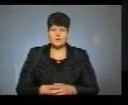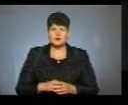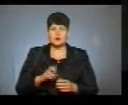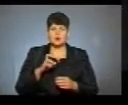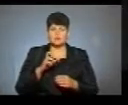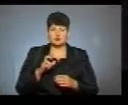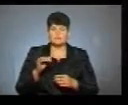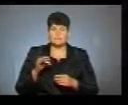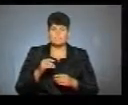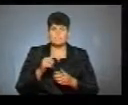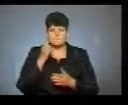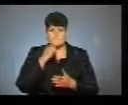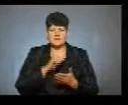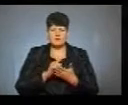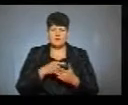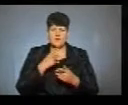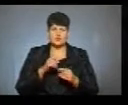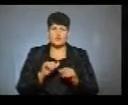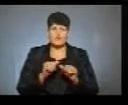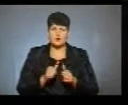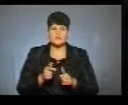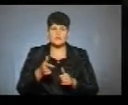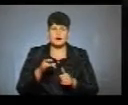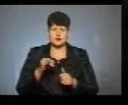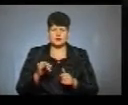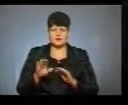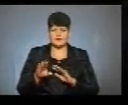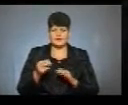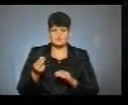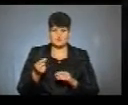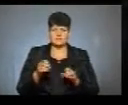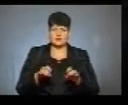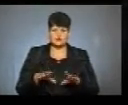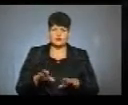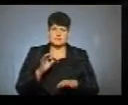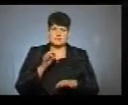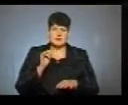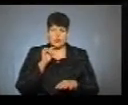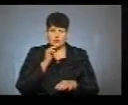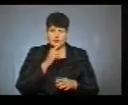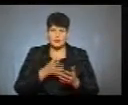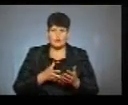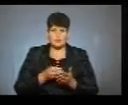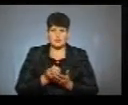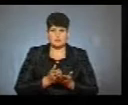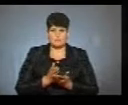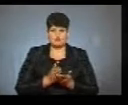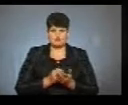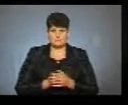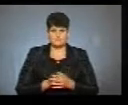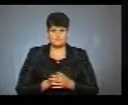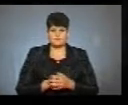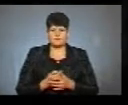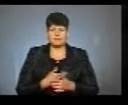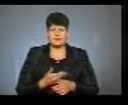– пенсіонер. Каже, оформити газовий депозит вирішив, аби зекономити на оплаті комунальних послуг. Ми